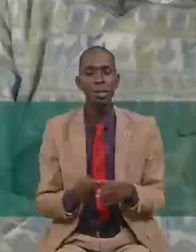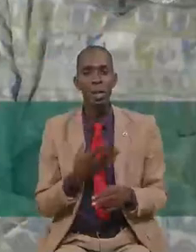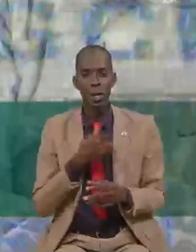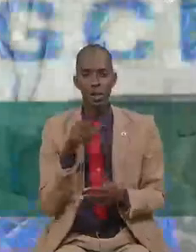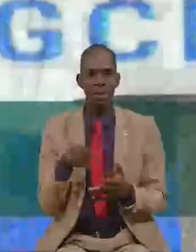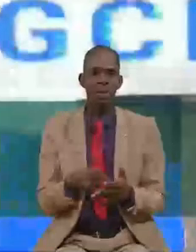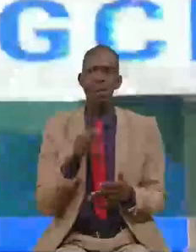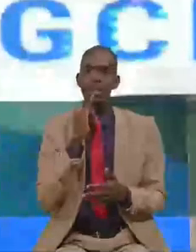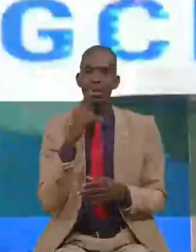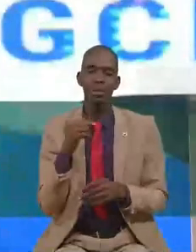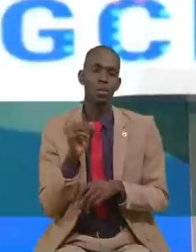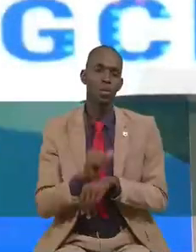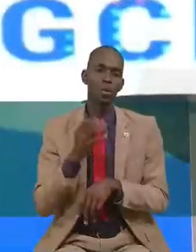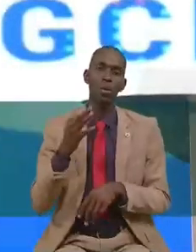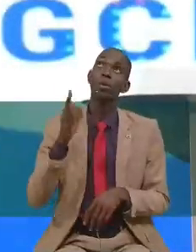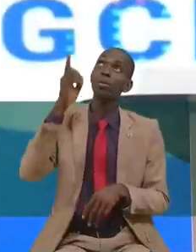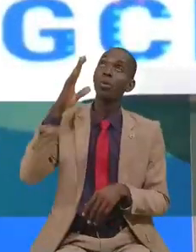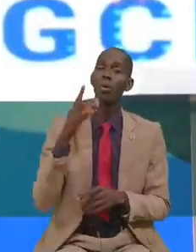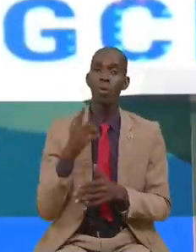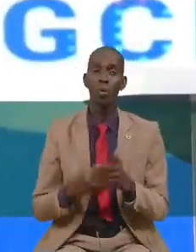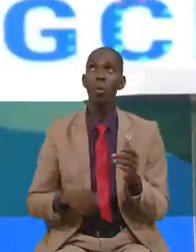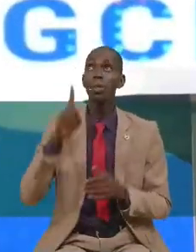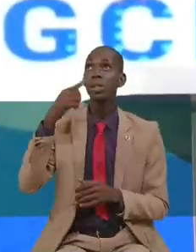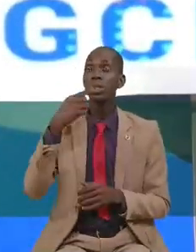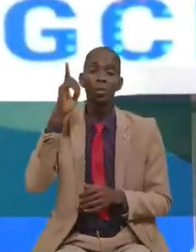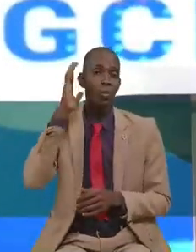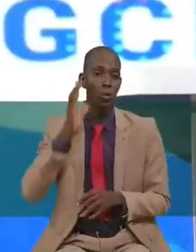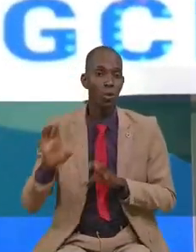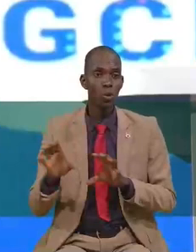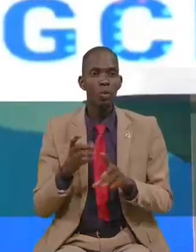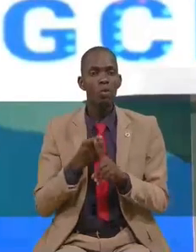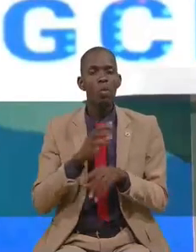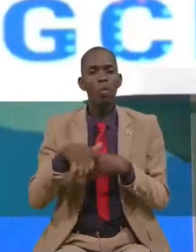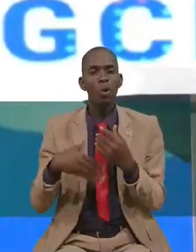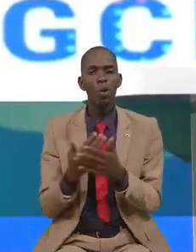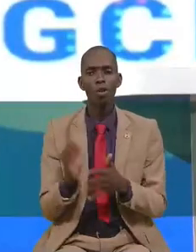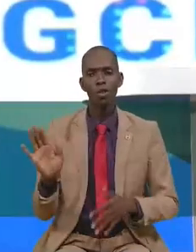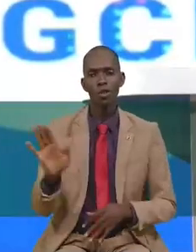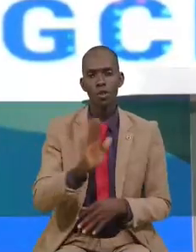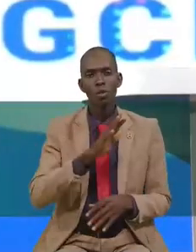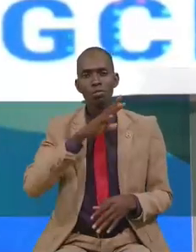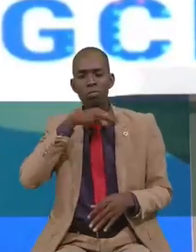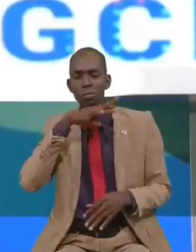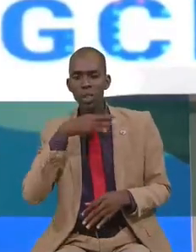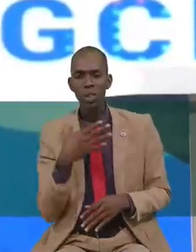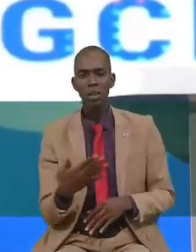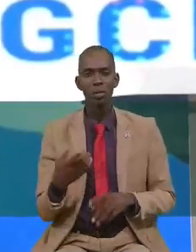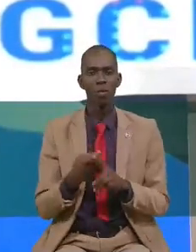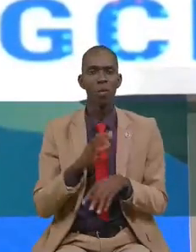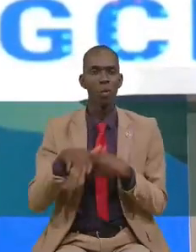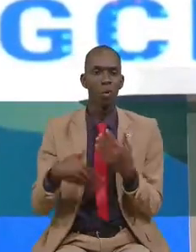Dieu. Il a dit, c'est lui qui va le faire de toutes vos souillures et de toutes vos idoles. Je